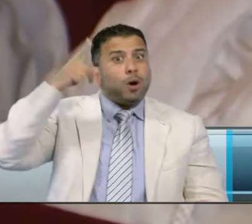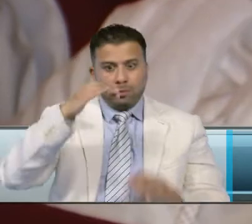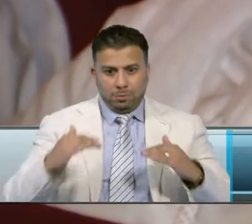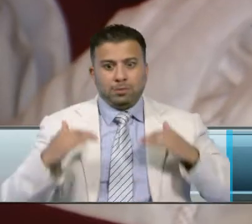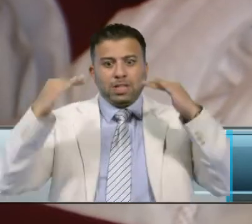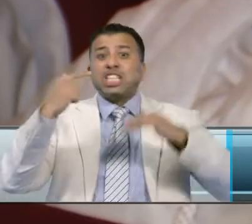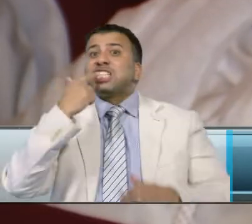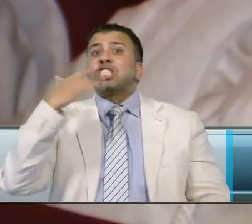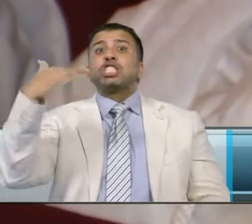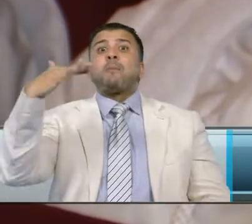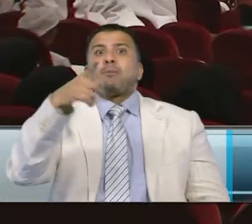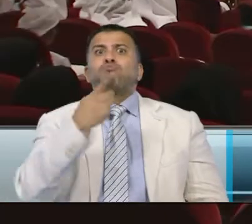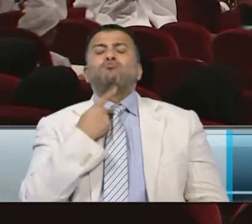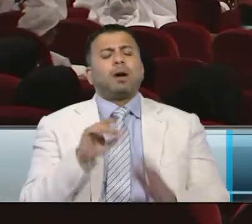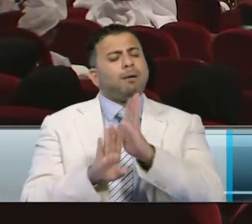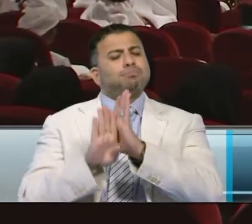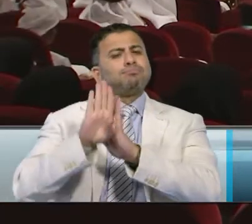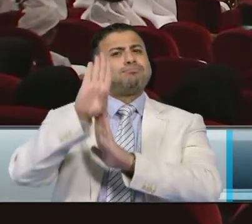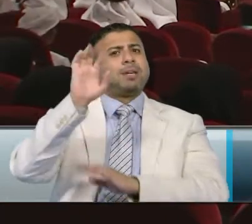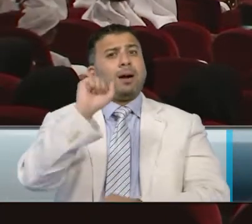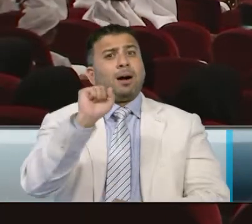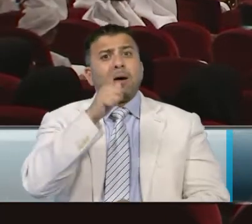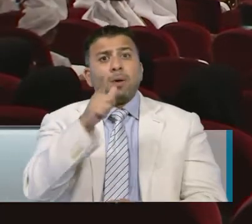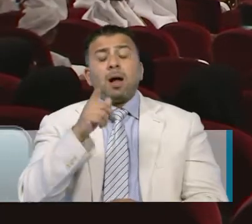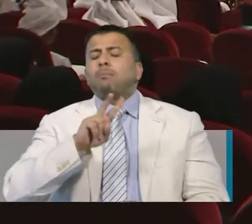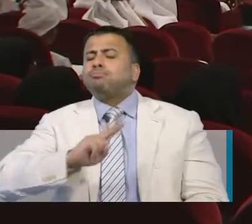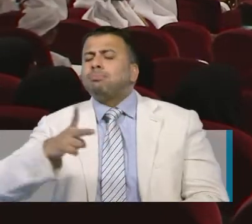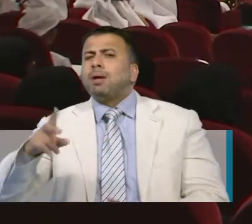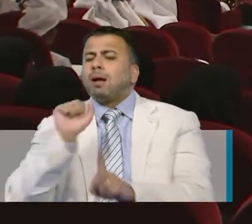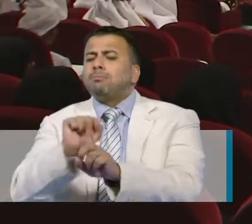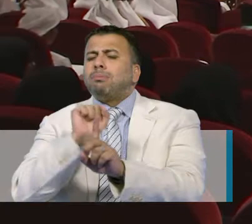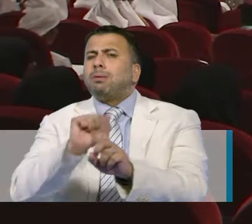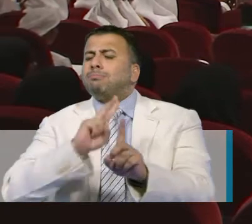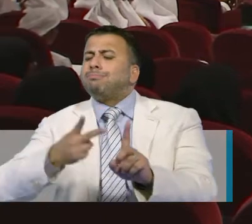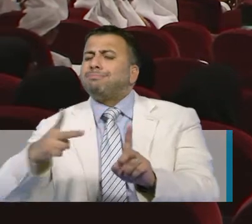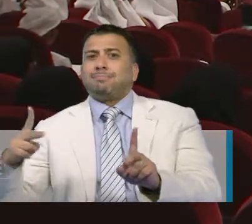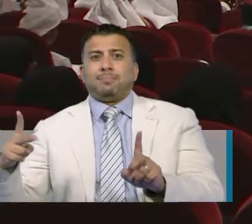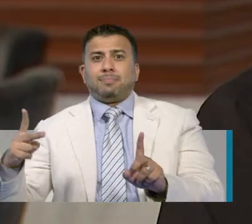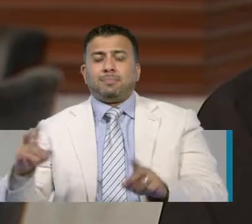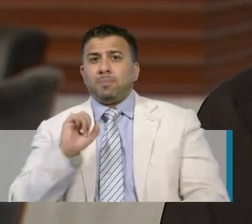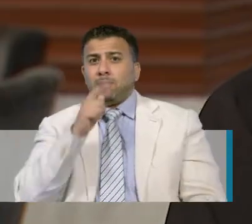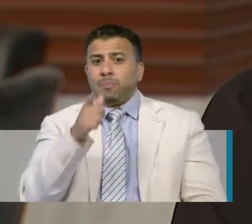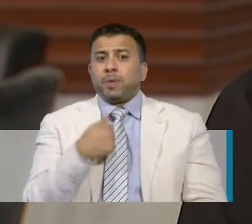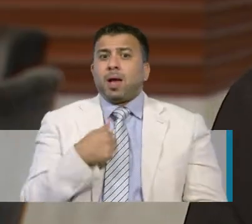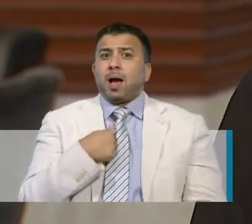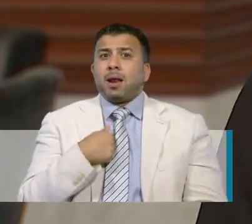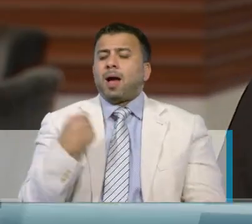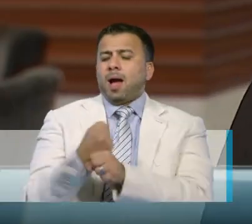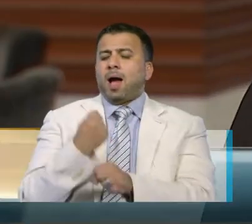بجيل الشباب على كافة الأصعدة والمجالات. اليوم نظمنا محاضرة بعنوان أنا أعمل ما